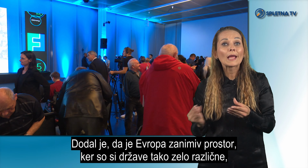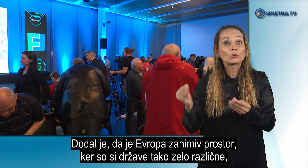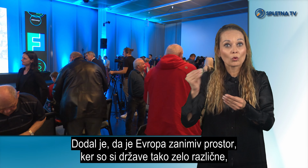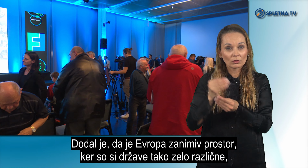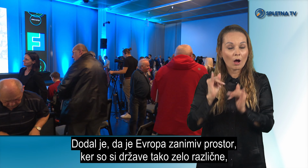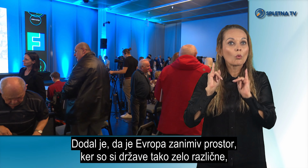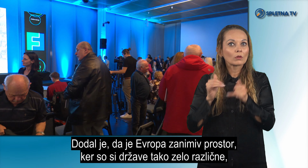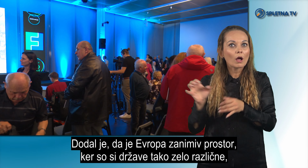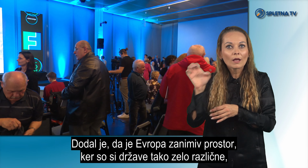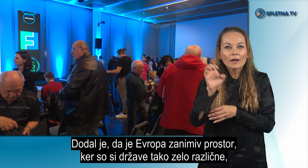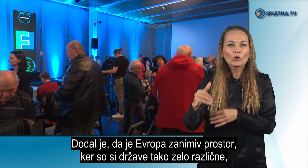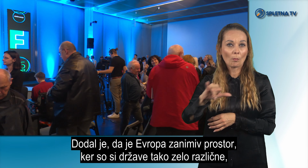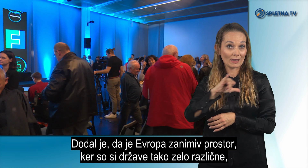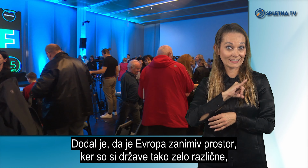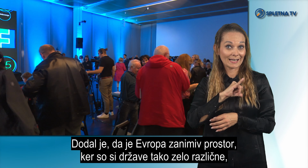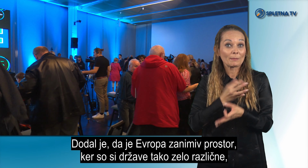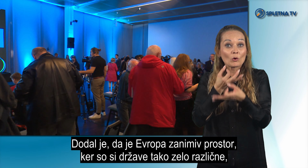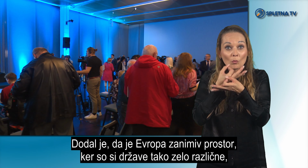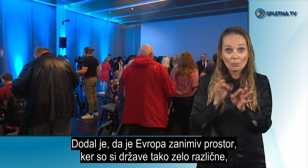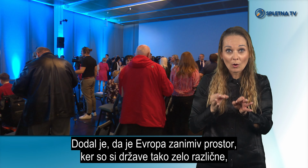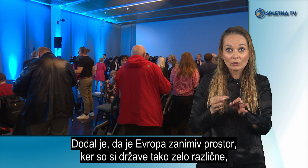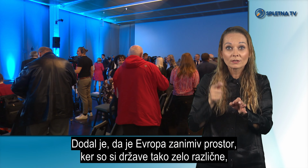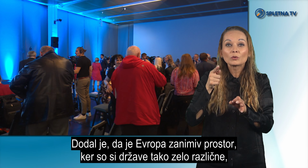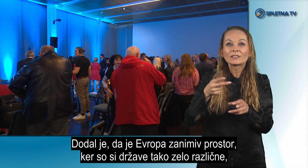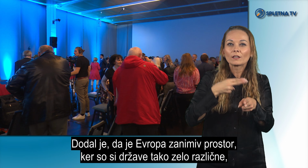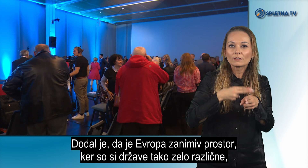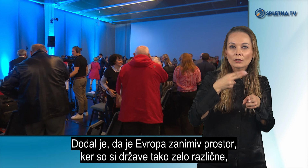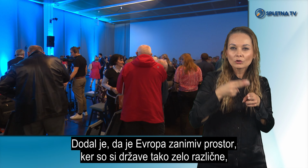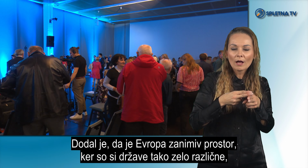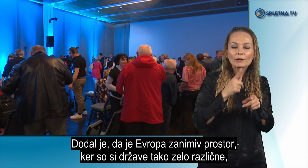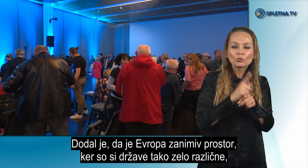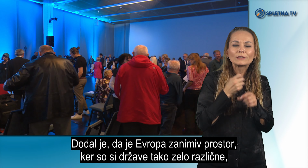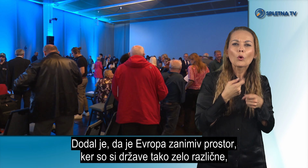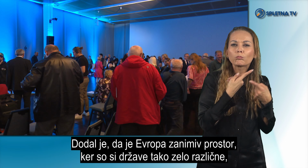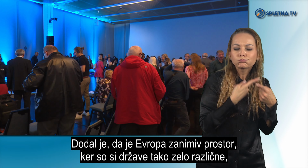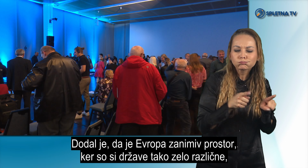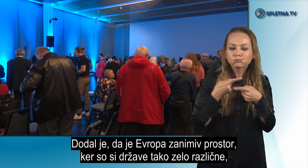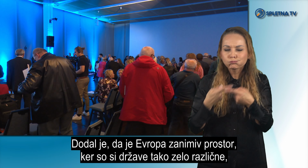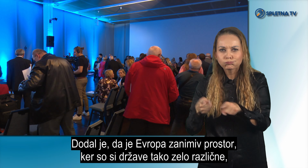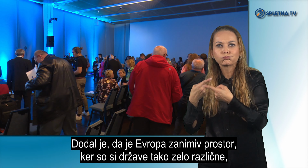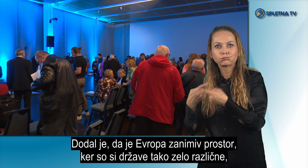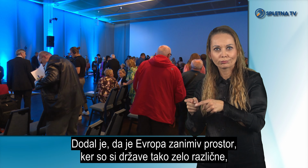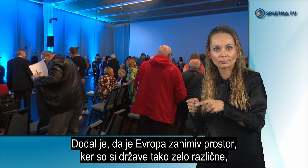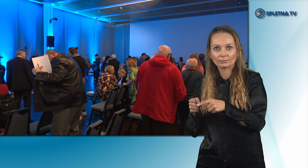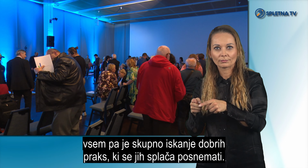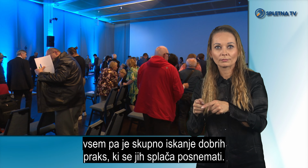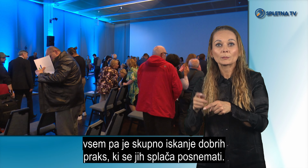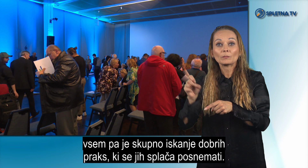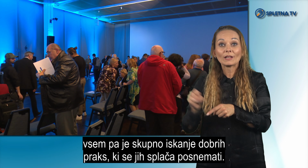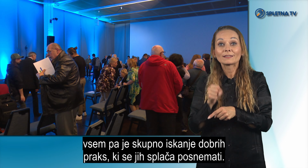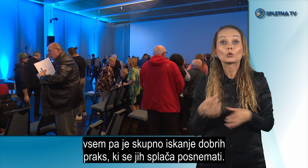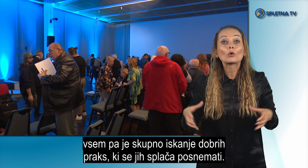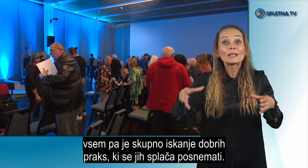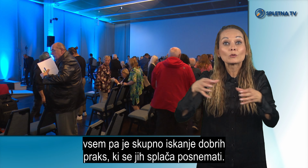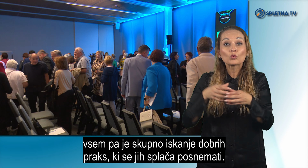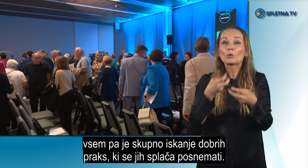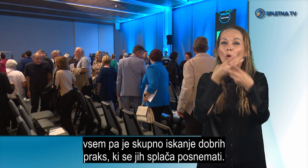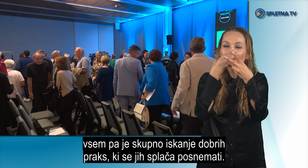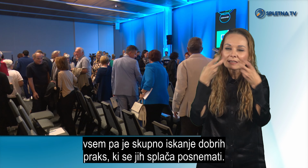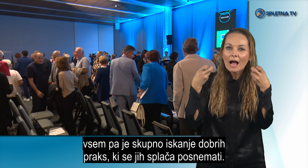Dodal je, da je Evropa zanimiv prostor, ker so si države tako zelo različne, vsem pa je skupno iskanje